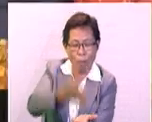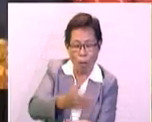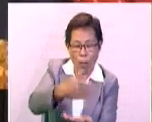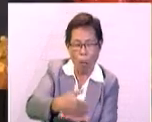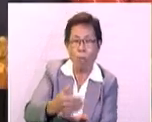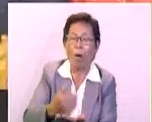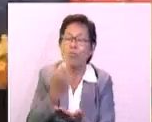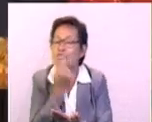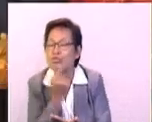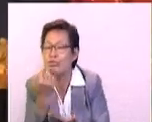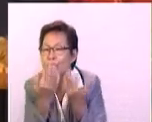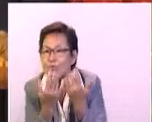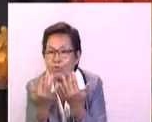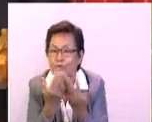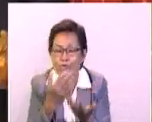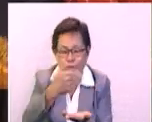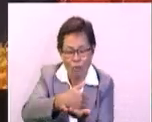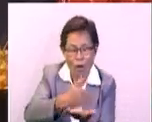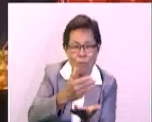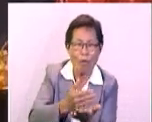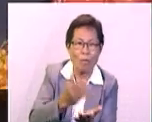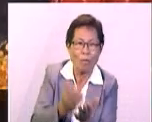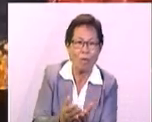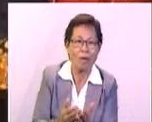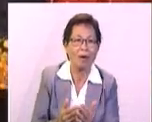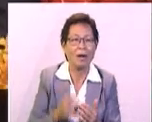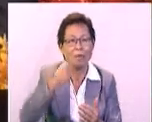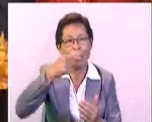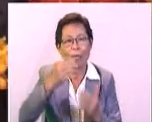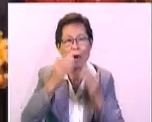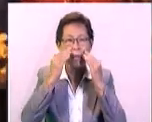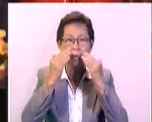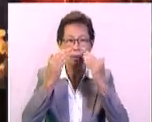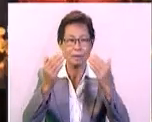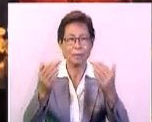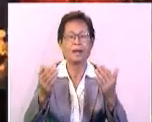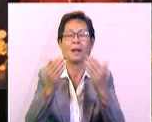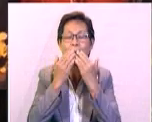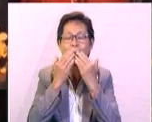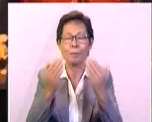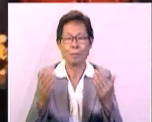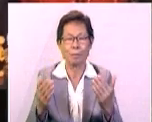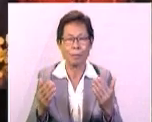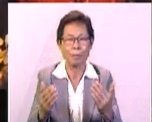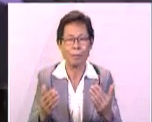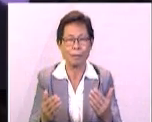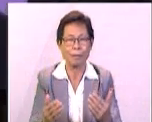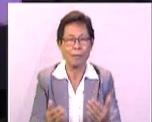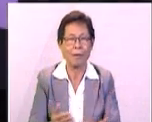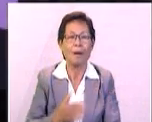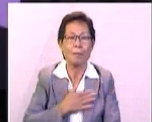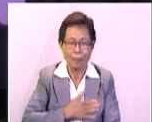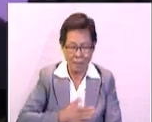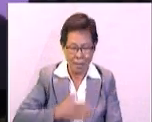beliau. Ya lapas bismillahirrahmanirrahim, silakan memotong kek.